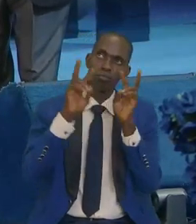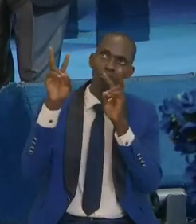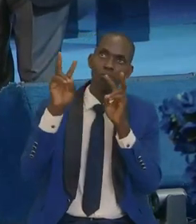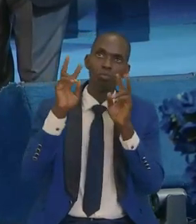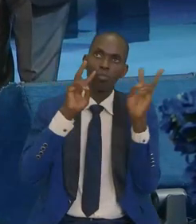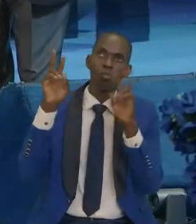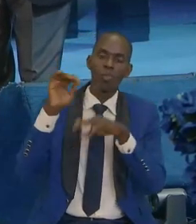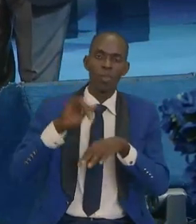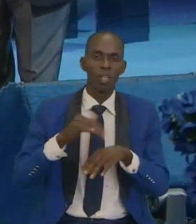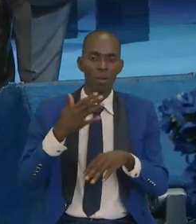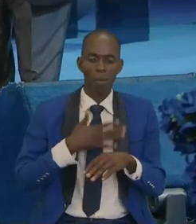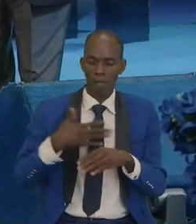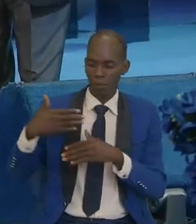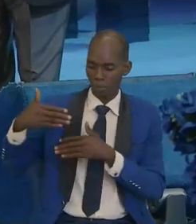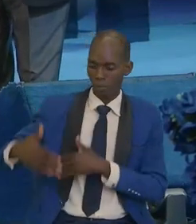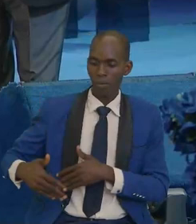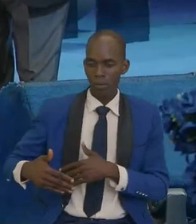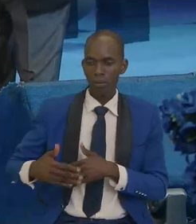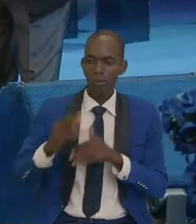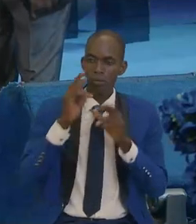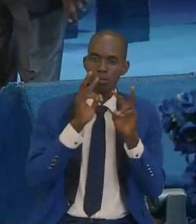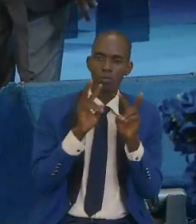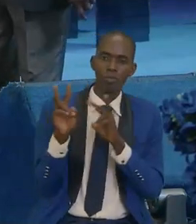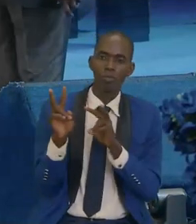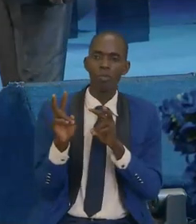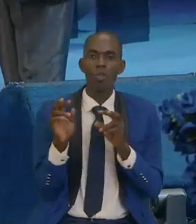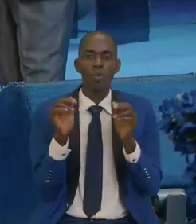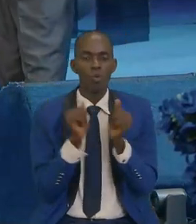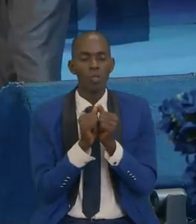Regarde mon côté ici, ma côte ici.